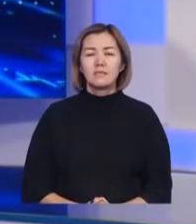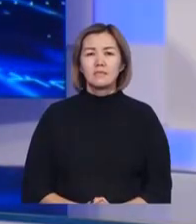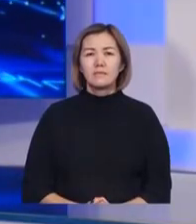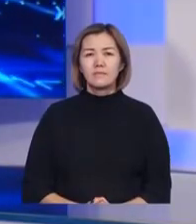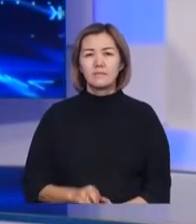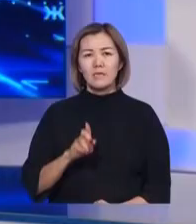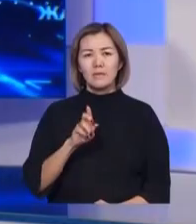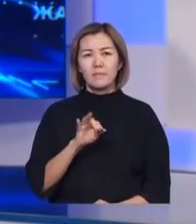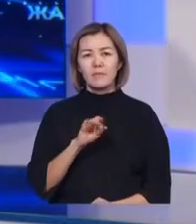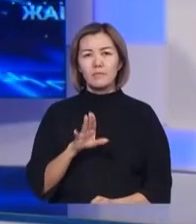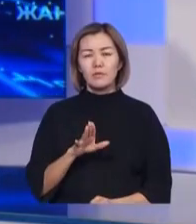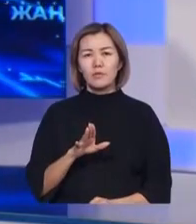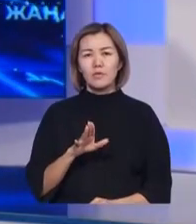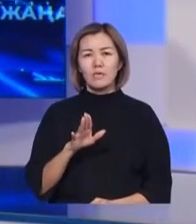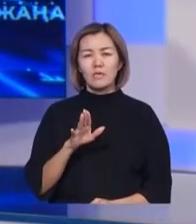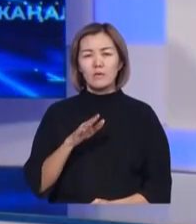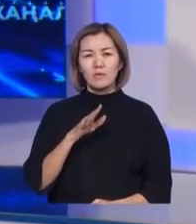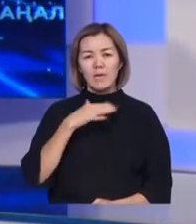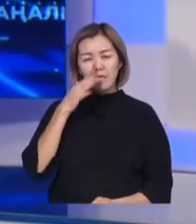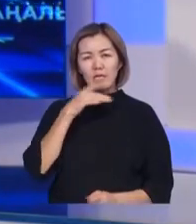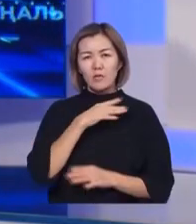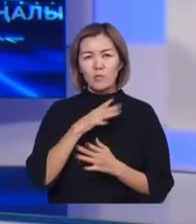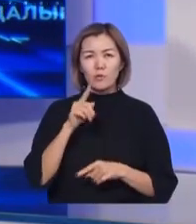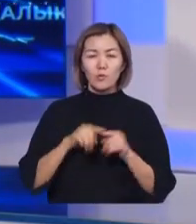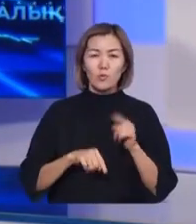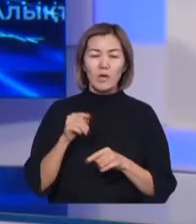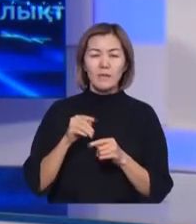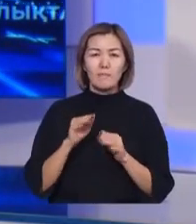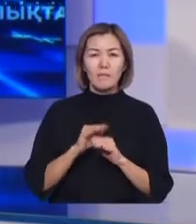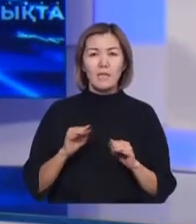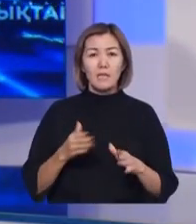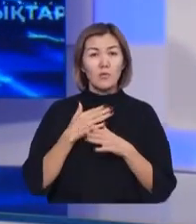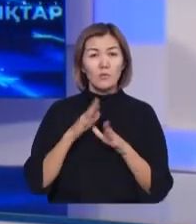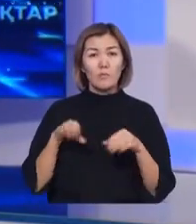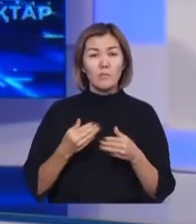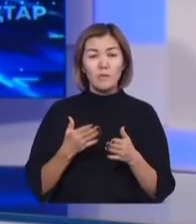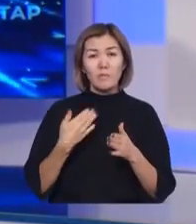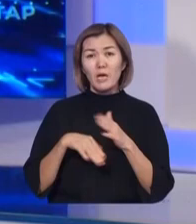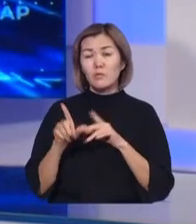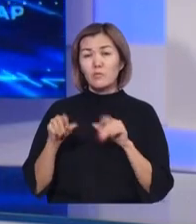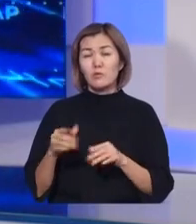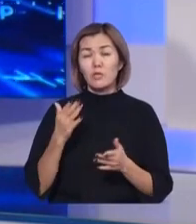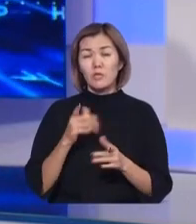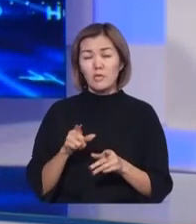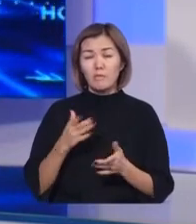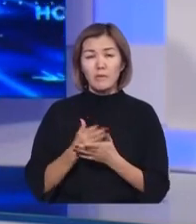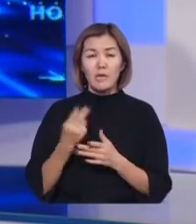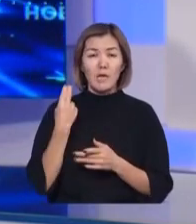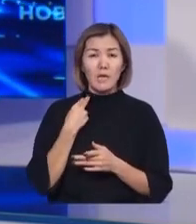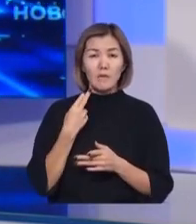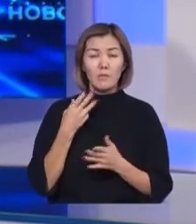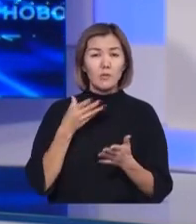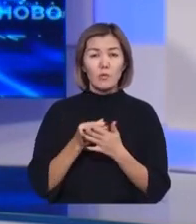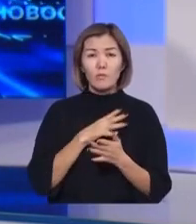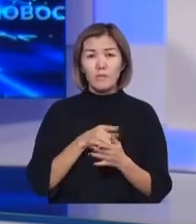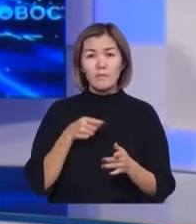Без бюрек әкелер көбейді. Туған балаларына көмек беруден жалтаратындар көп. Өңірде мүлдем алимент төлемейтін әкелердің саны